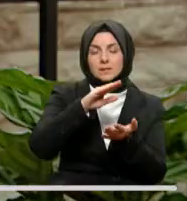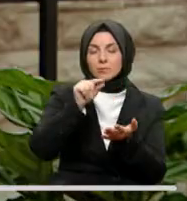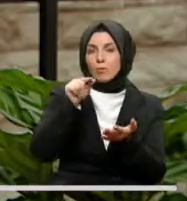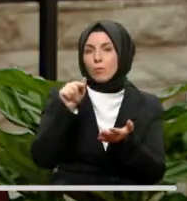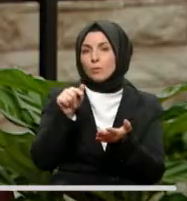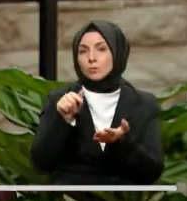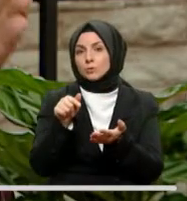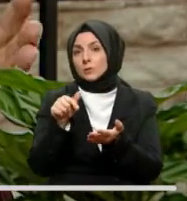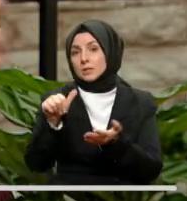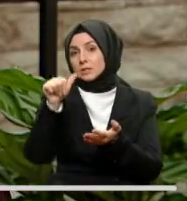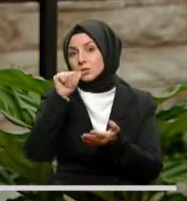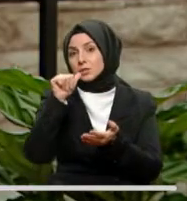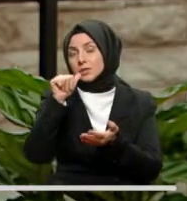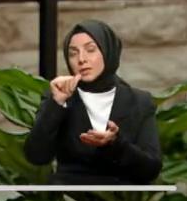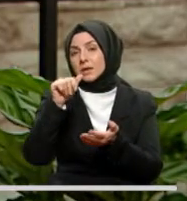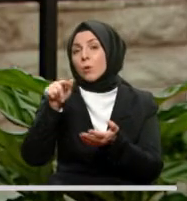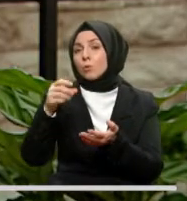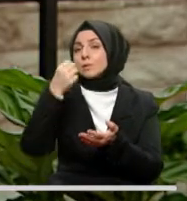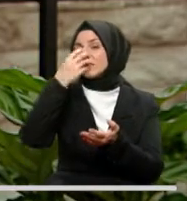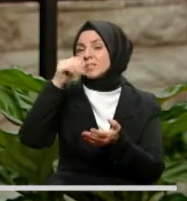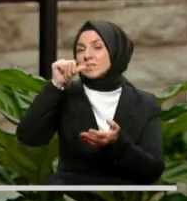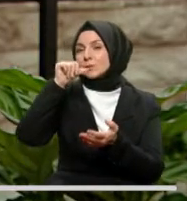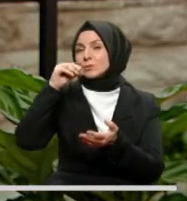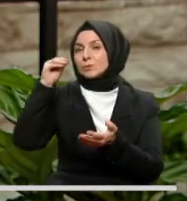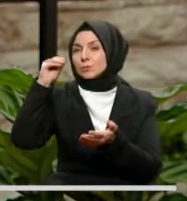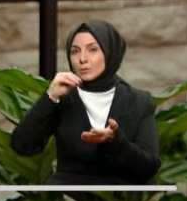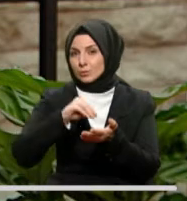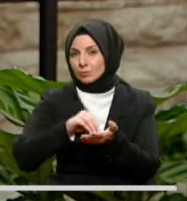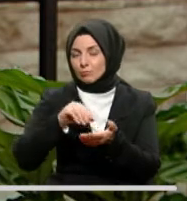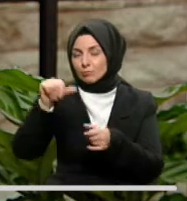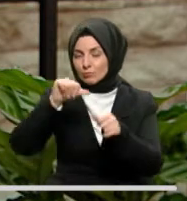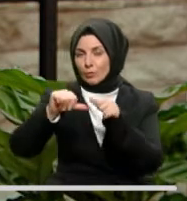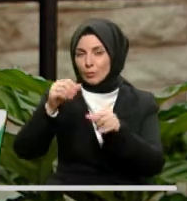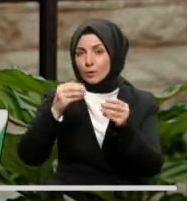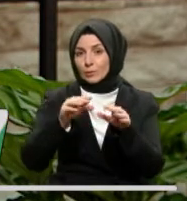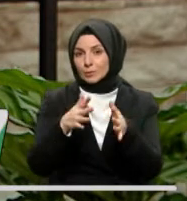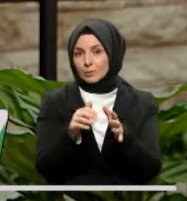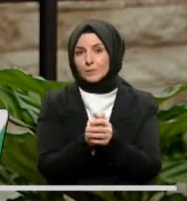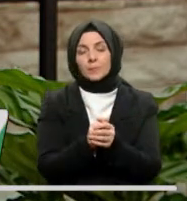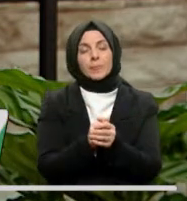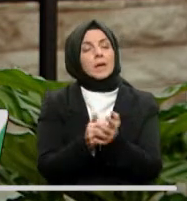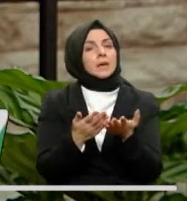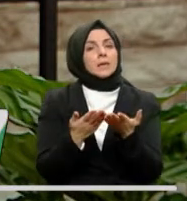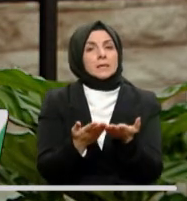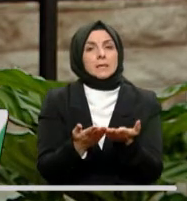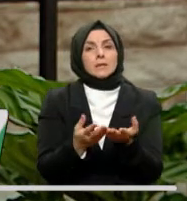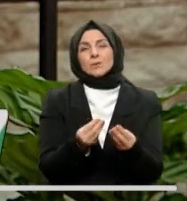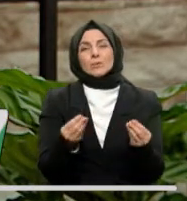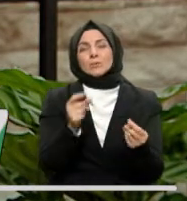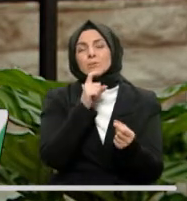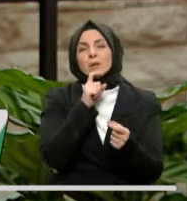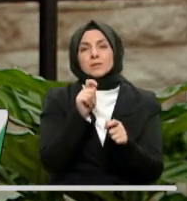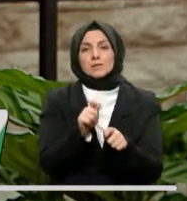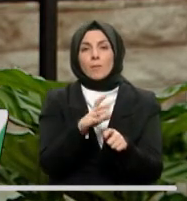bunlara kür diyoruz Vatan beklerım da Maya kürü sarımsak gibi falan Şimdi şöyle o kadar yanlış